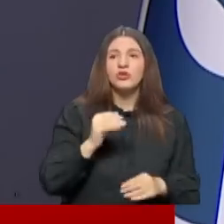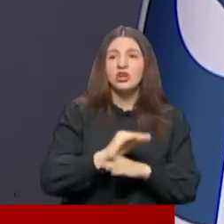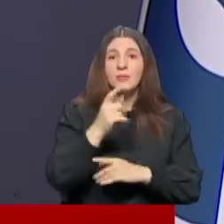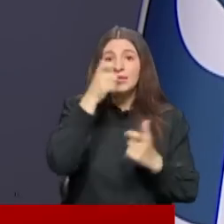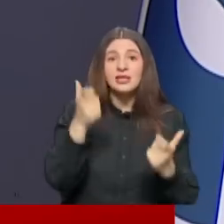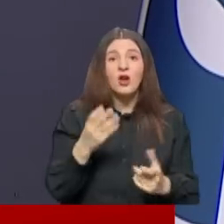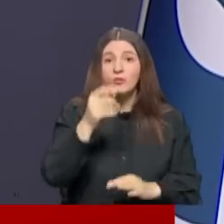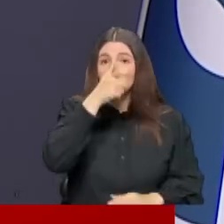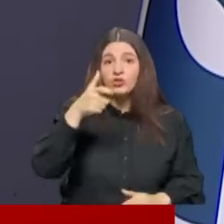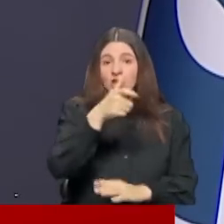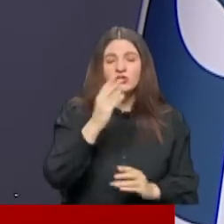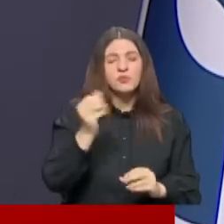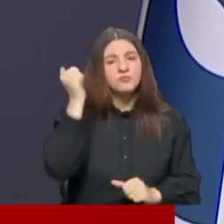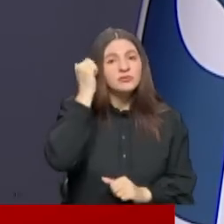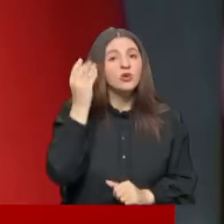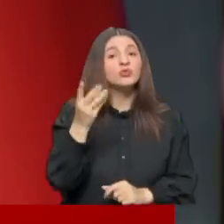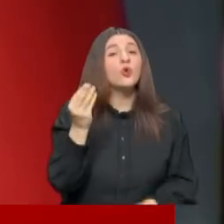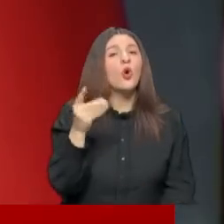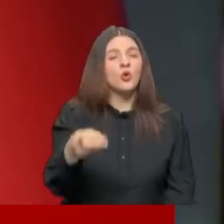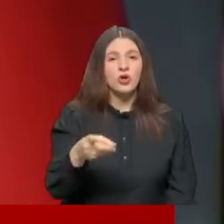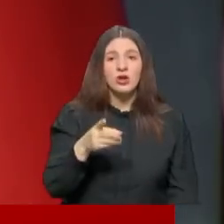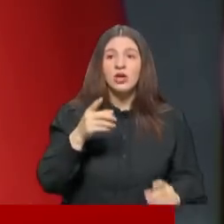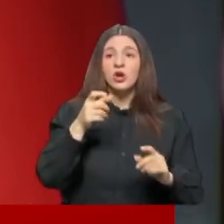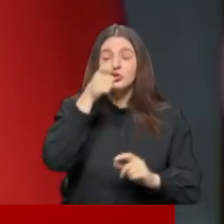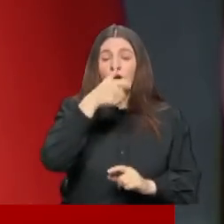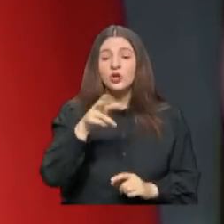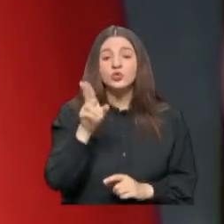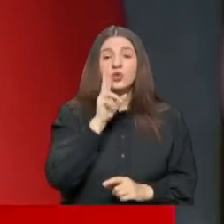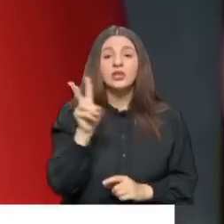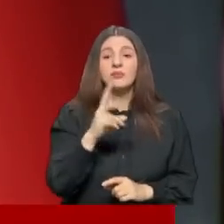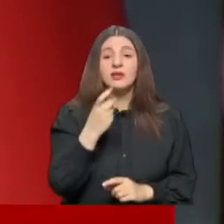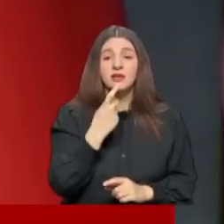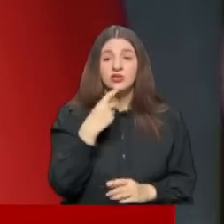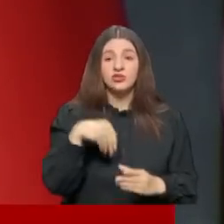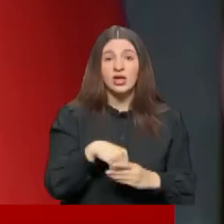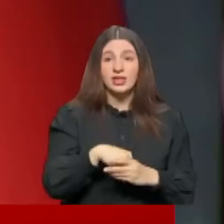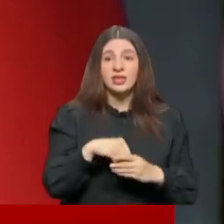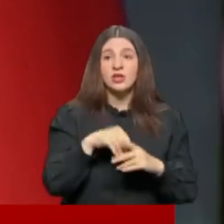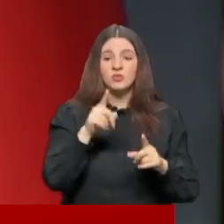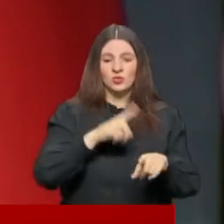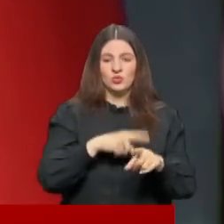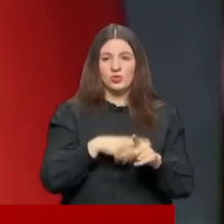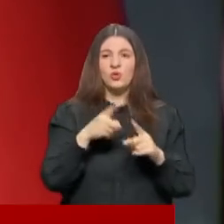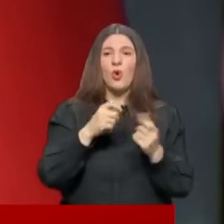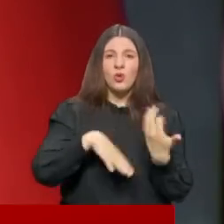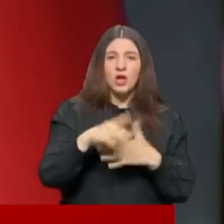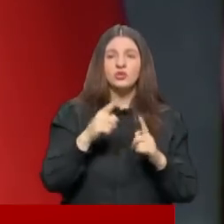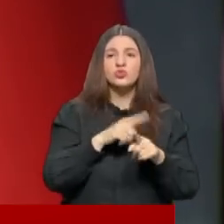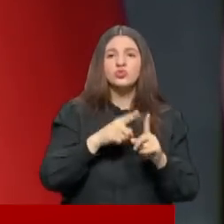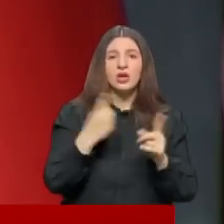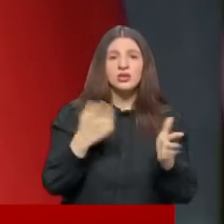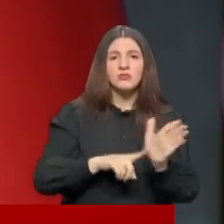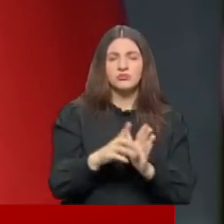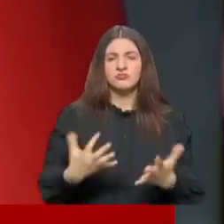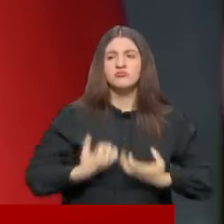olmaz Türkiye ondan sonra. Çok pişman olursunuz, çok. Türkiye'yi son 20 yıldaki netameli süreçlerden nasıl